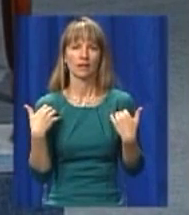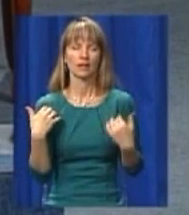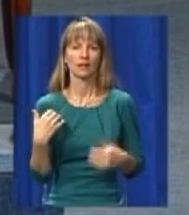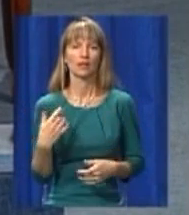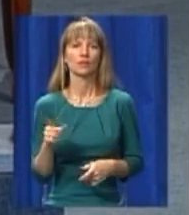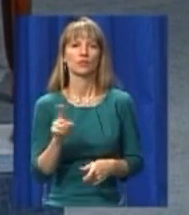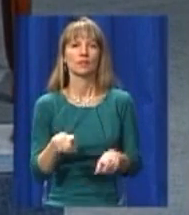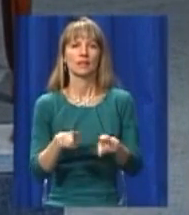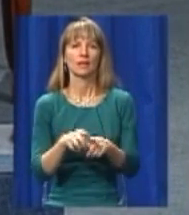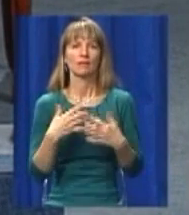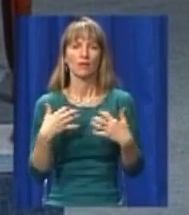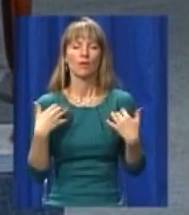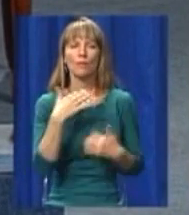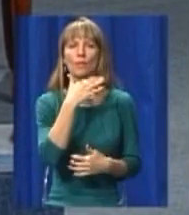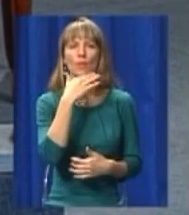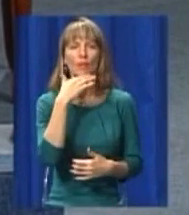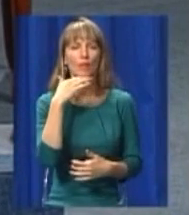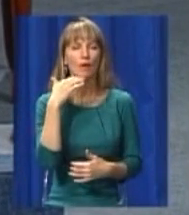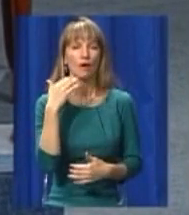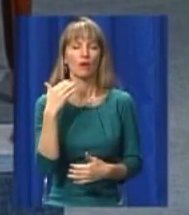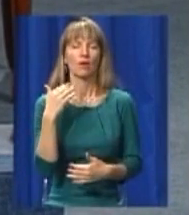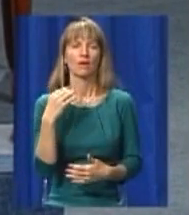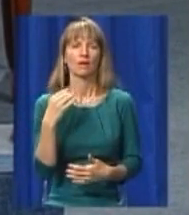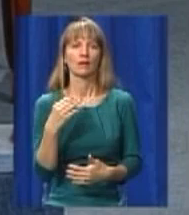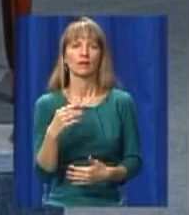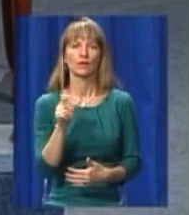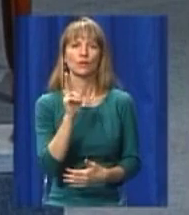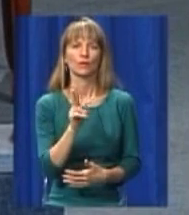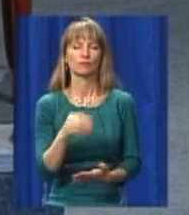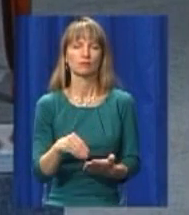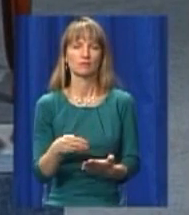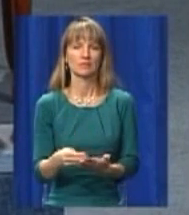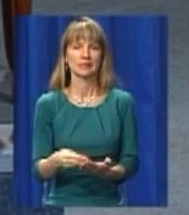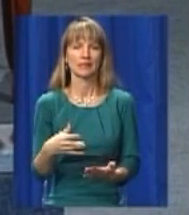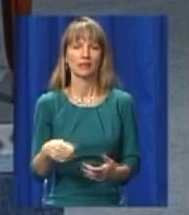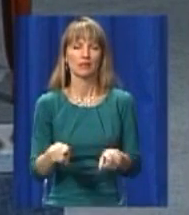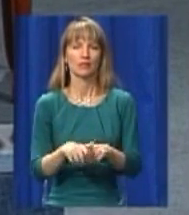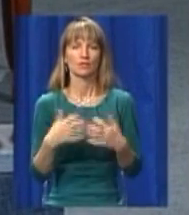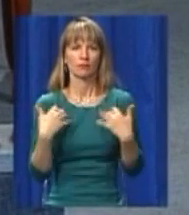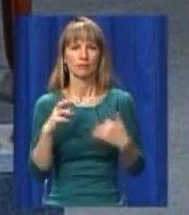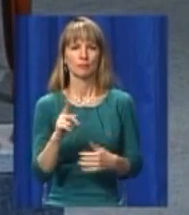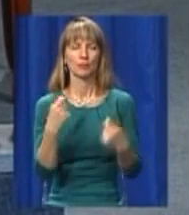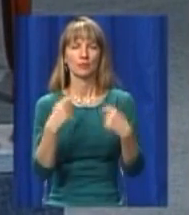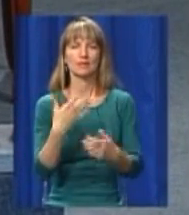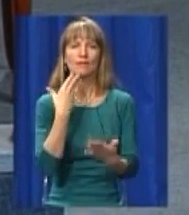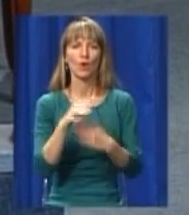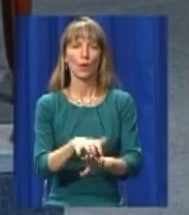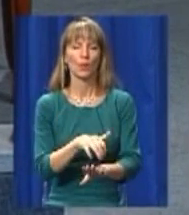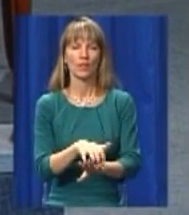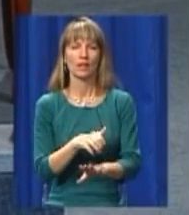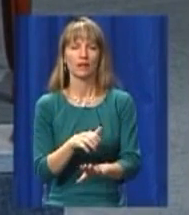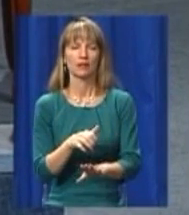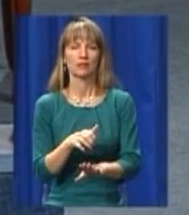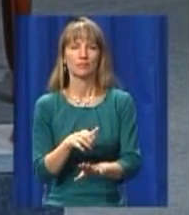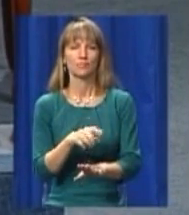зараз. Дуже багато поціновувачів продають за великі кошти. Як ти думаєш, ти продала б свого котика, я не